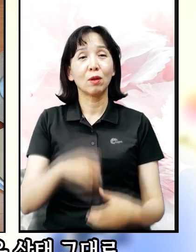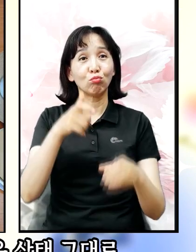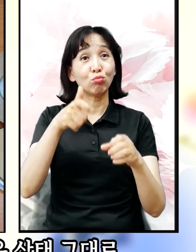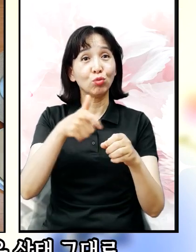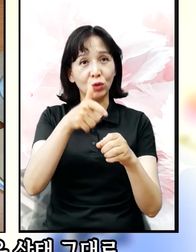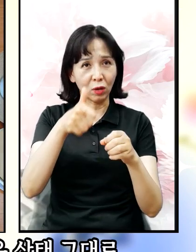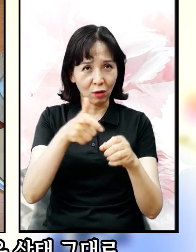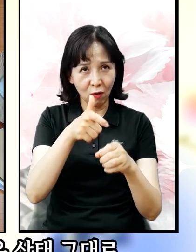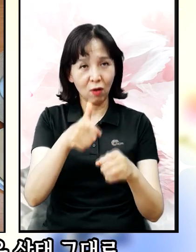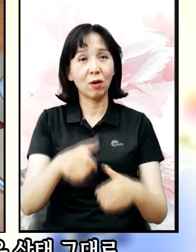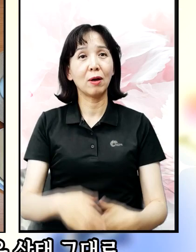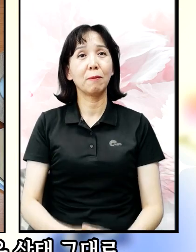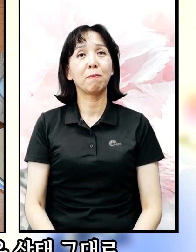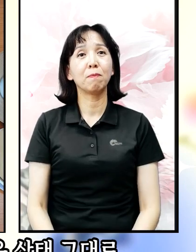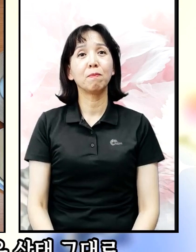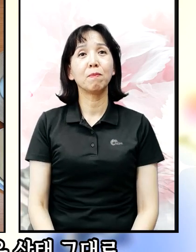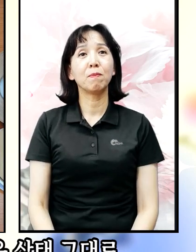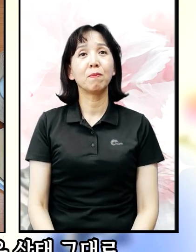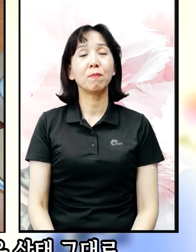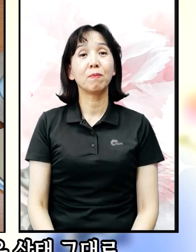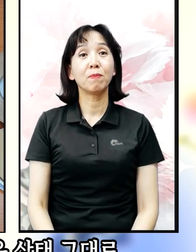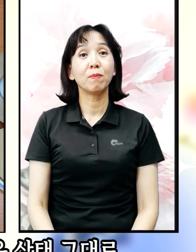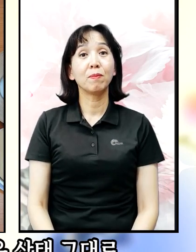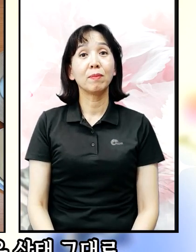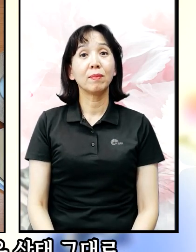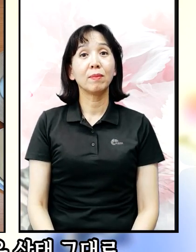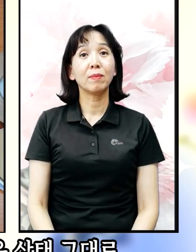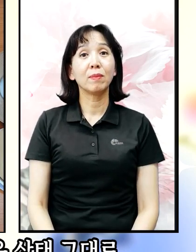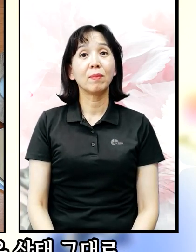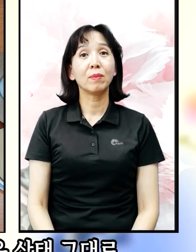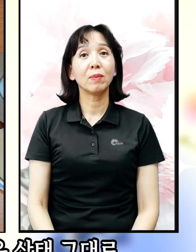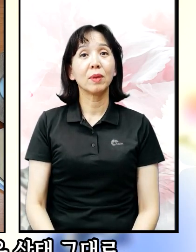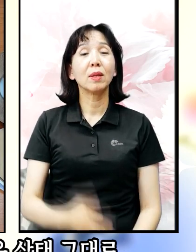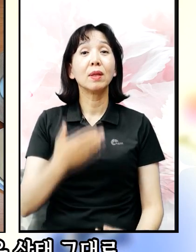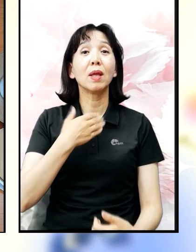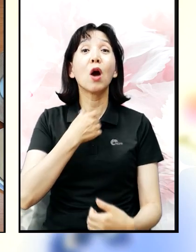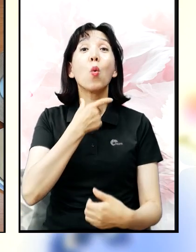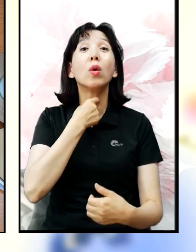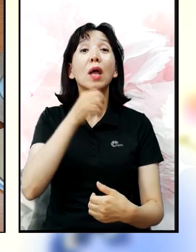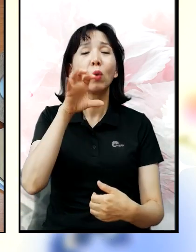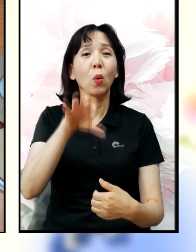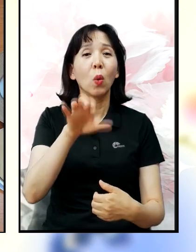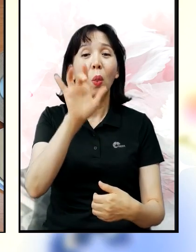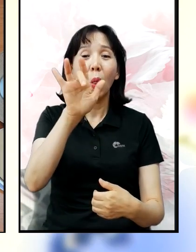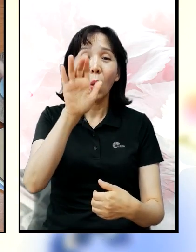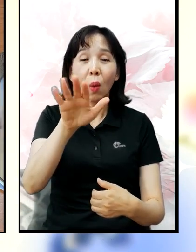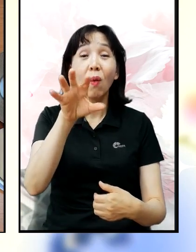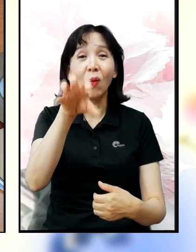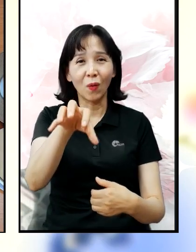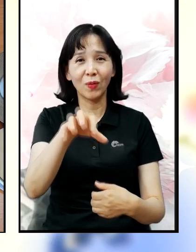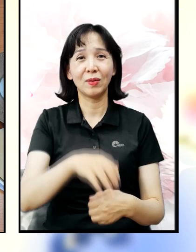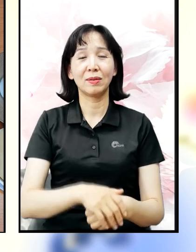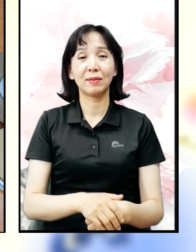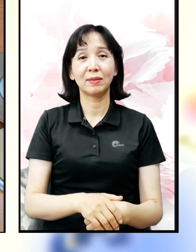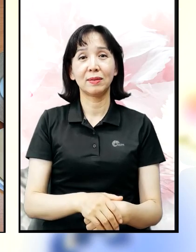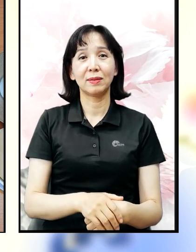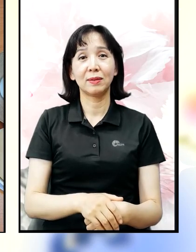글루건을 이렇게 살짝 싸주세요. 그리고 이 잡은 상태 그대로 내가 원하는 부분에